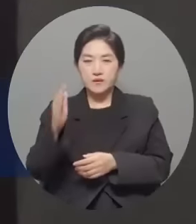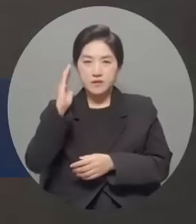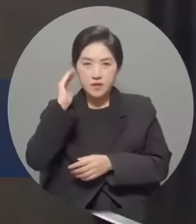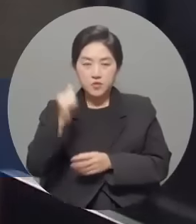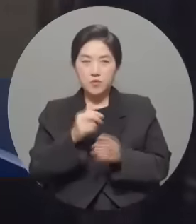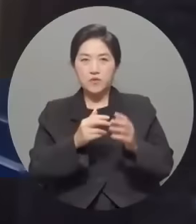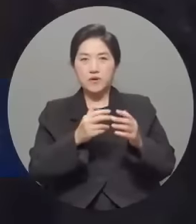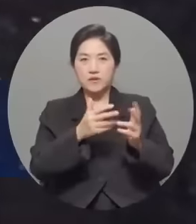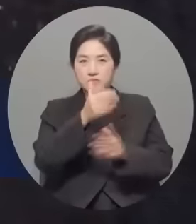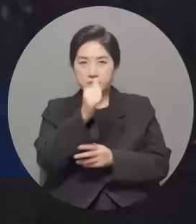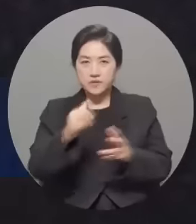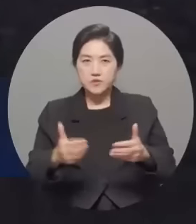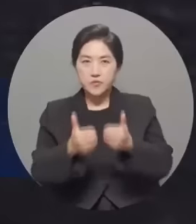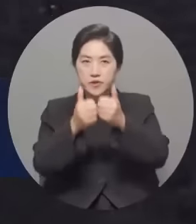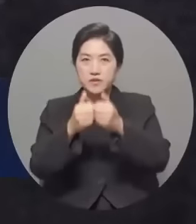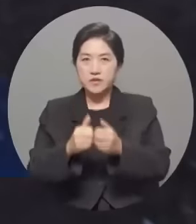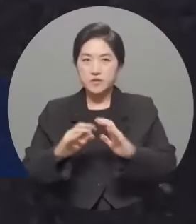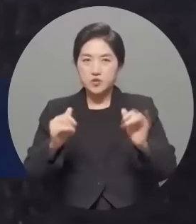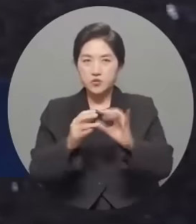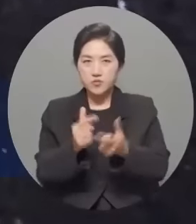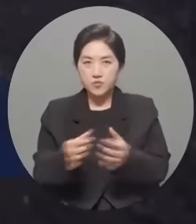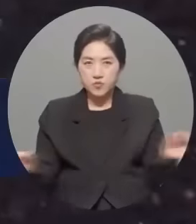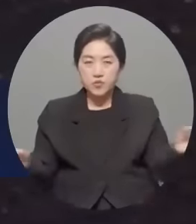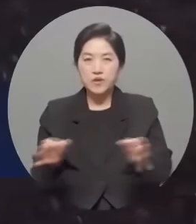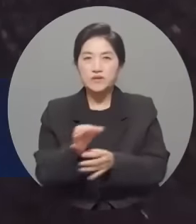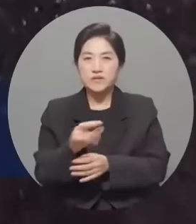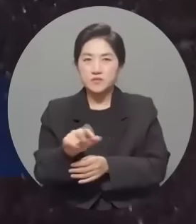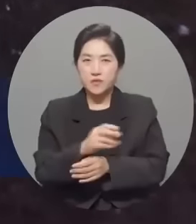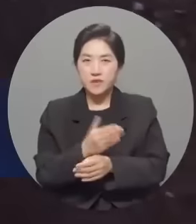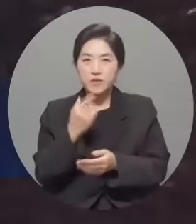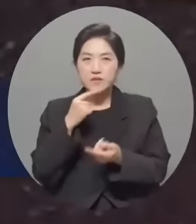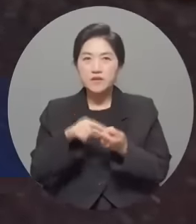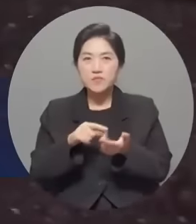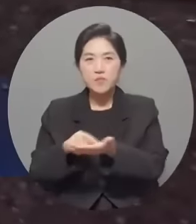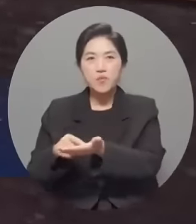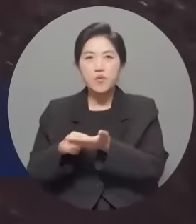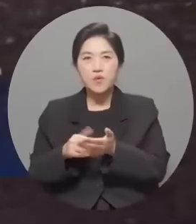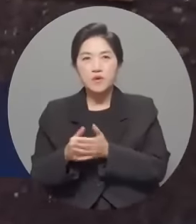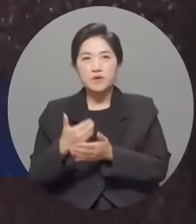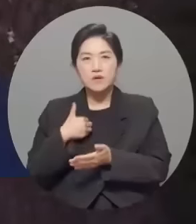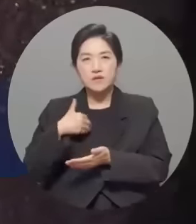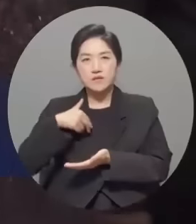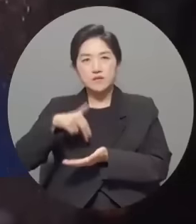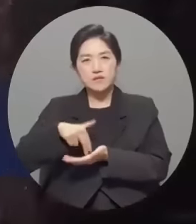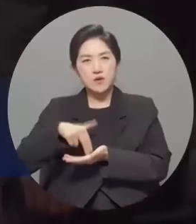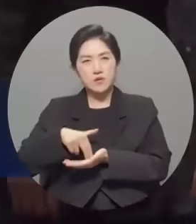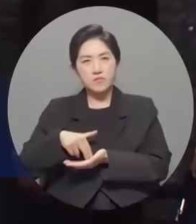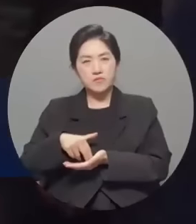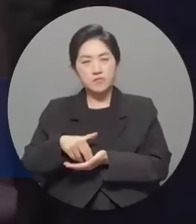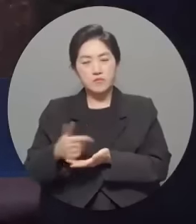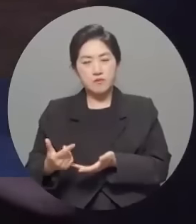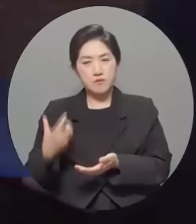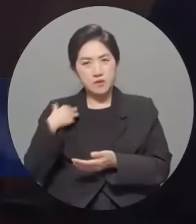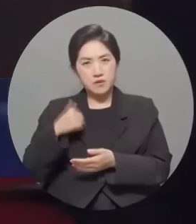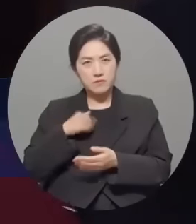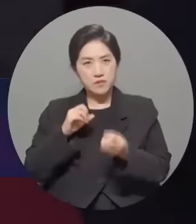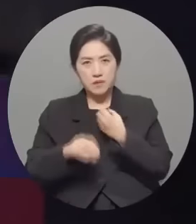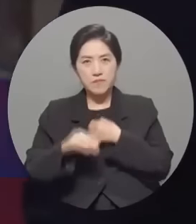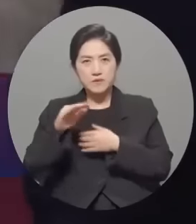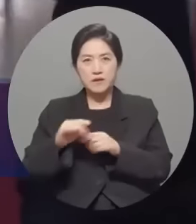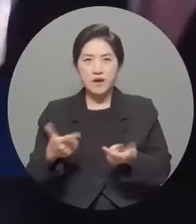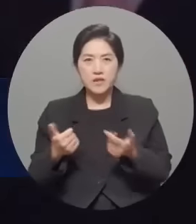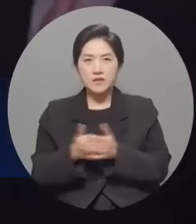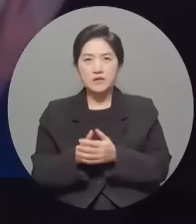전국민 25만 원 지원금 올릴 수 있다 이런 얘기가 있어요. 그거는 뭐 내 수준에서 답할 정도가 아닌데.